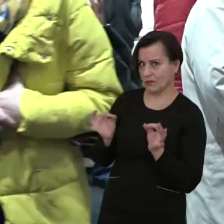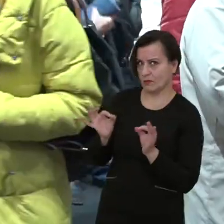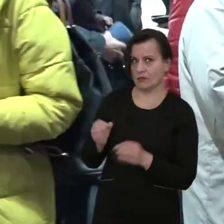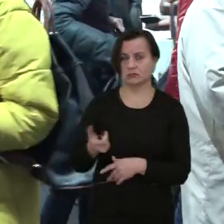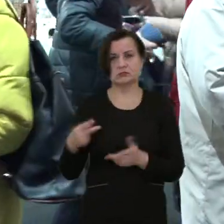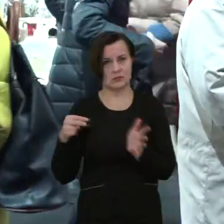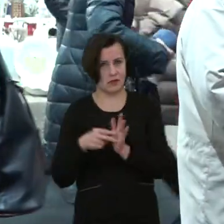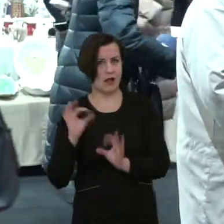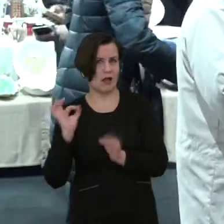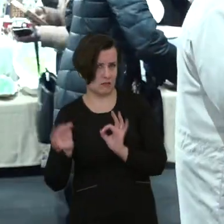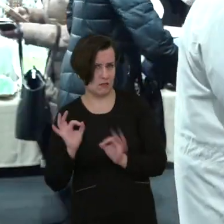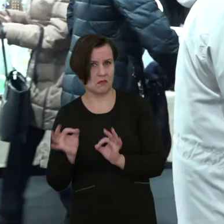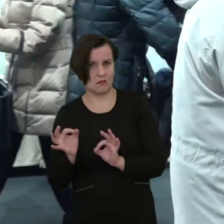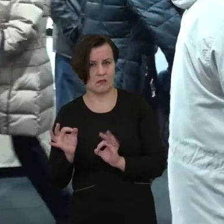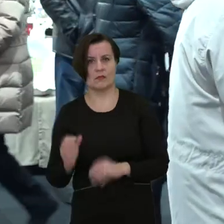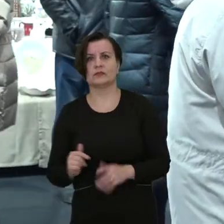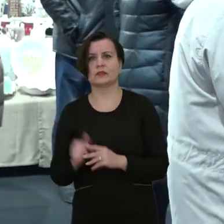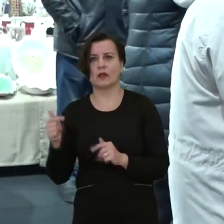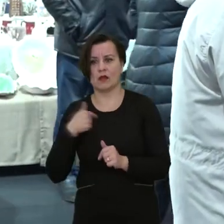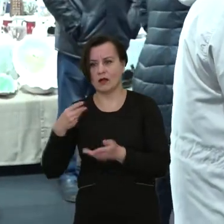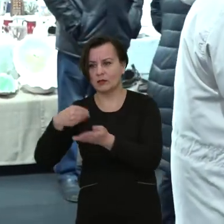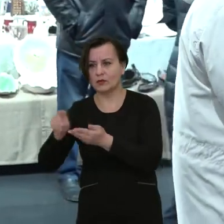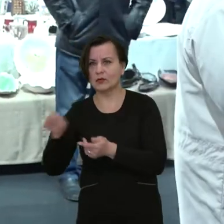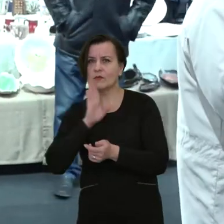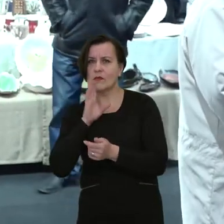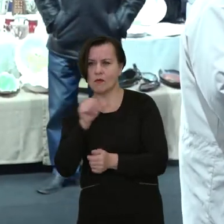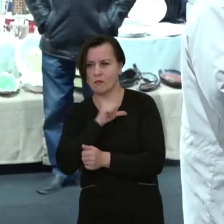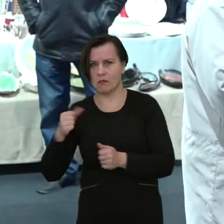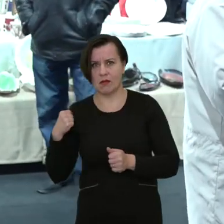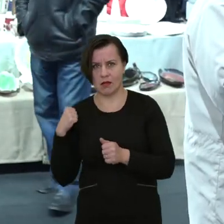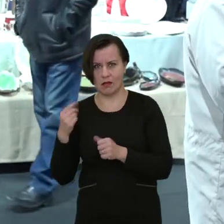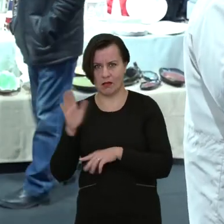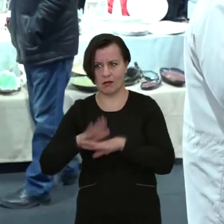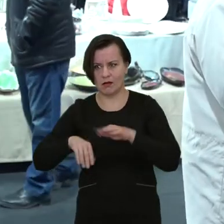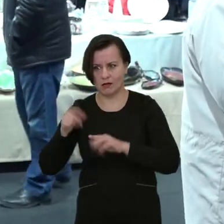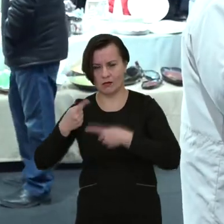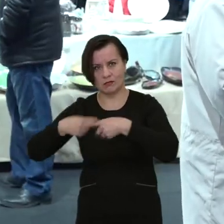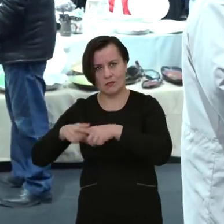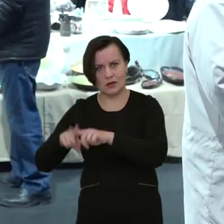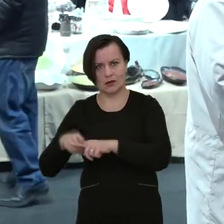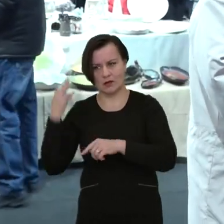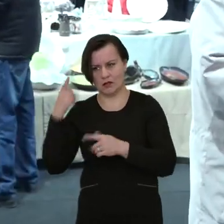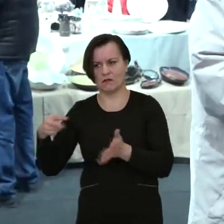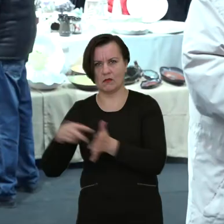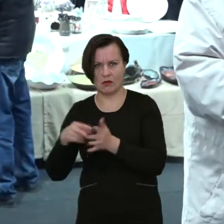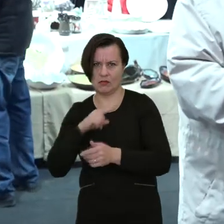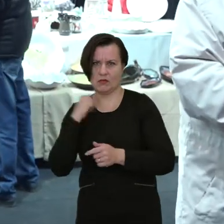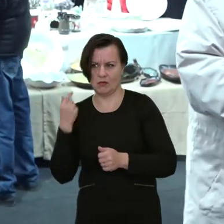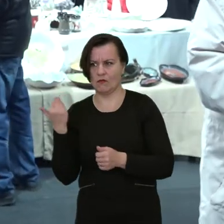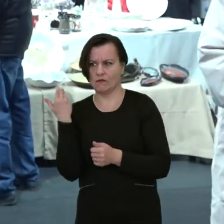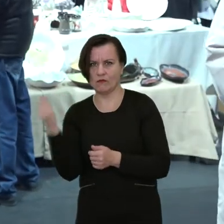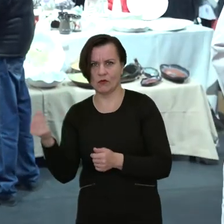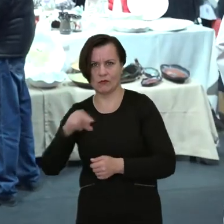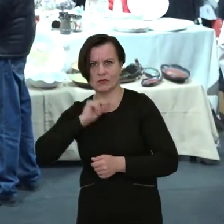nesikandžia, kadangi aš, manau, pirkau pas moteris, kurios savo ranko mezgė, tai tikrai už tokią kainą įdėta